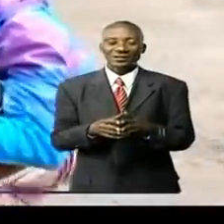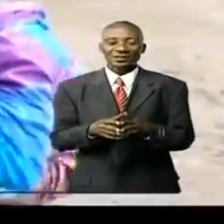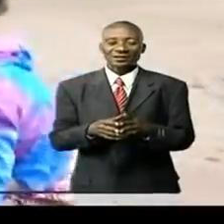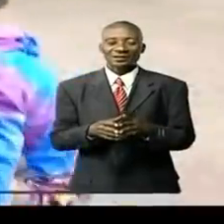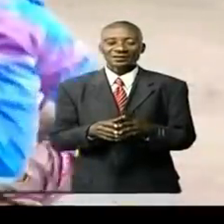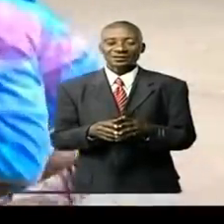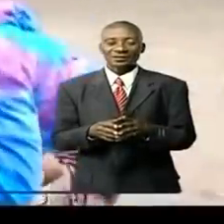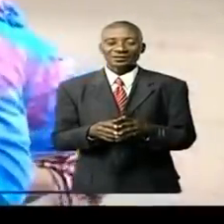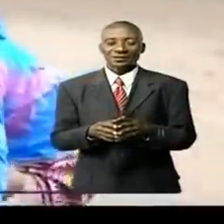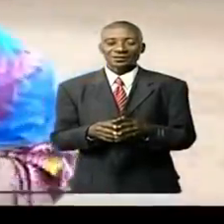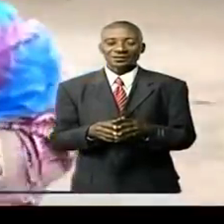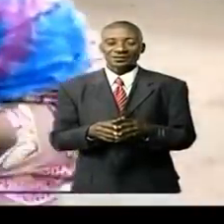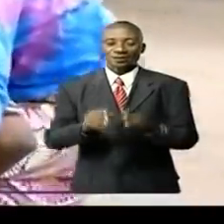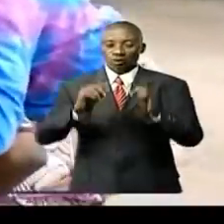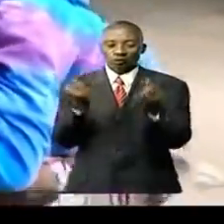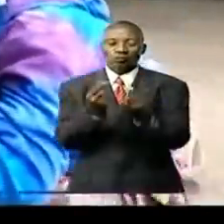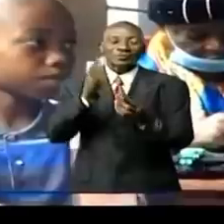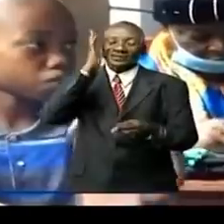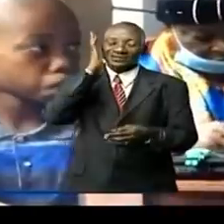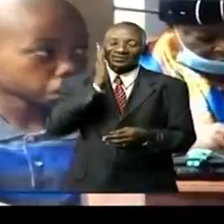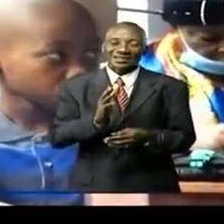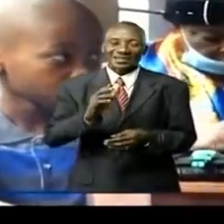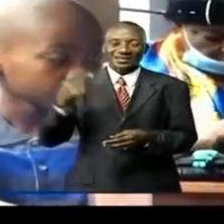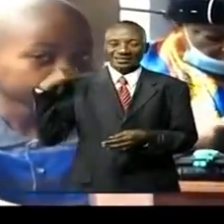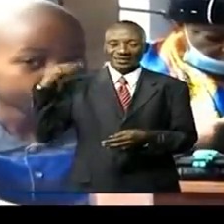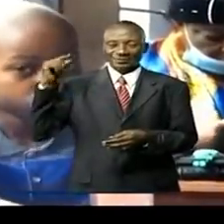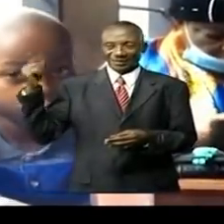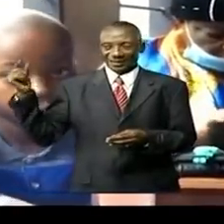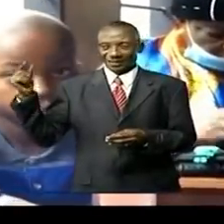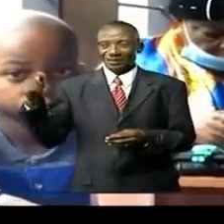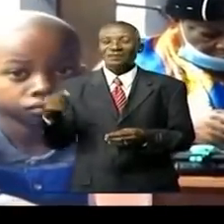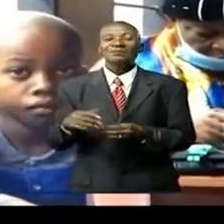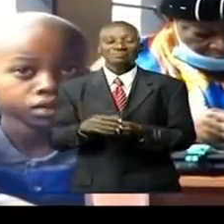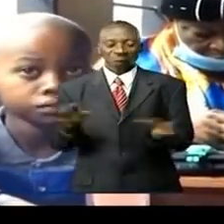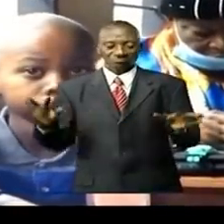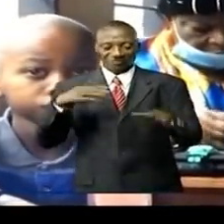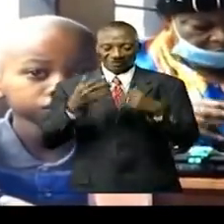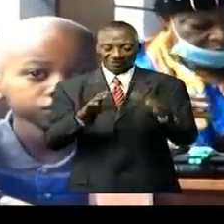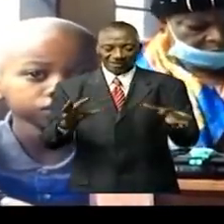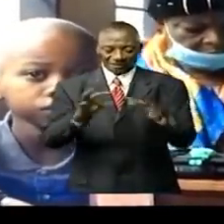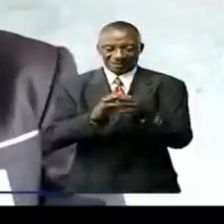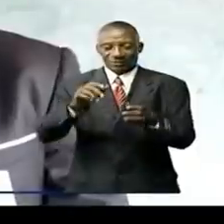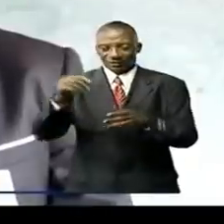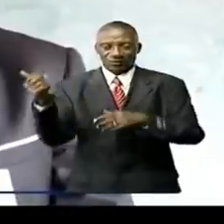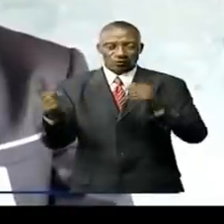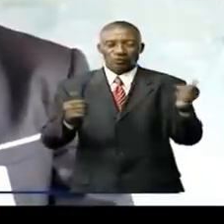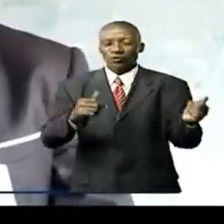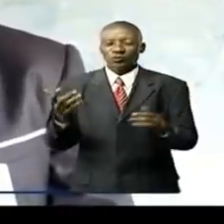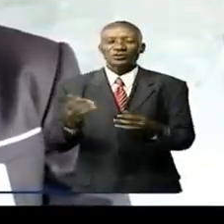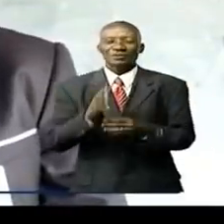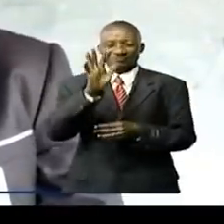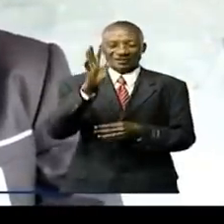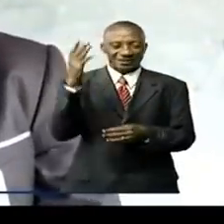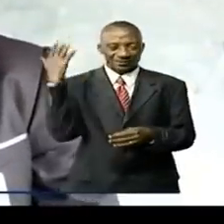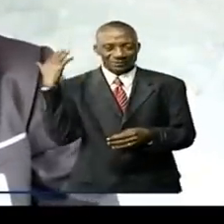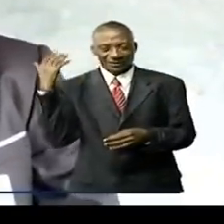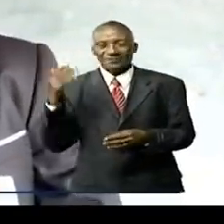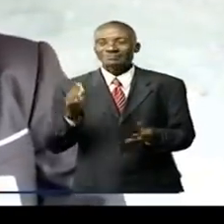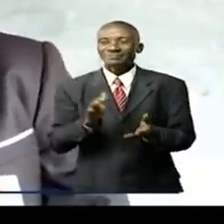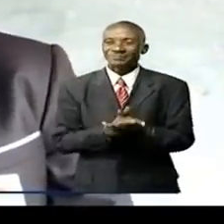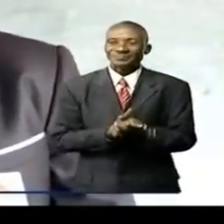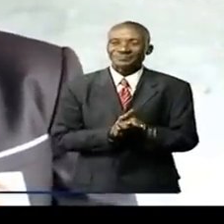en collaboration avec l'APSV, ce samedi 4 décembre 2021. Pour Timothée